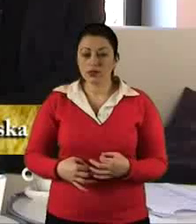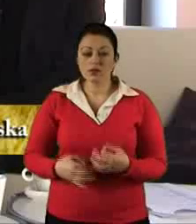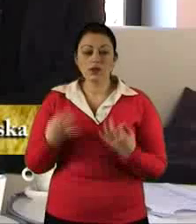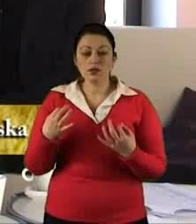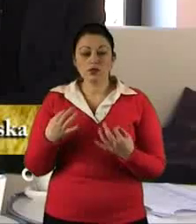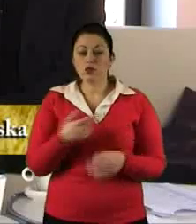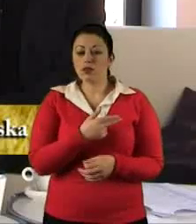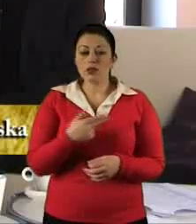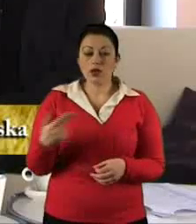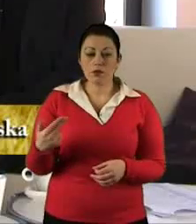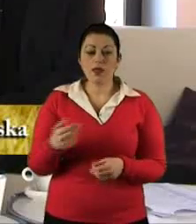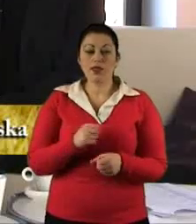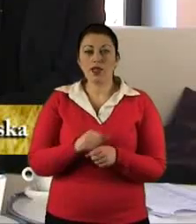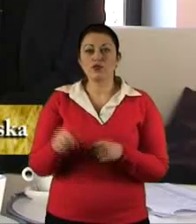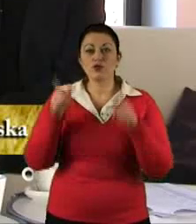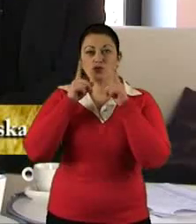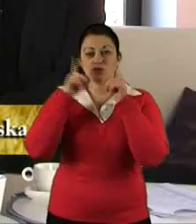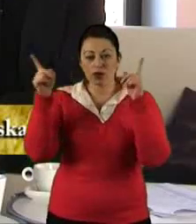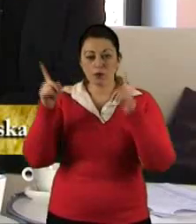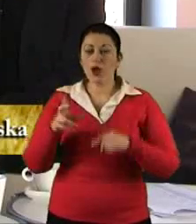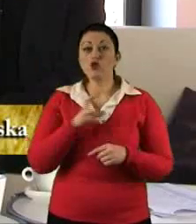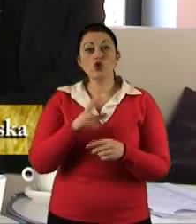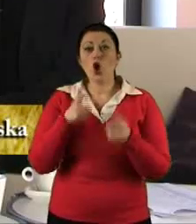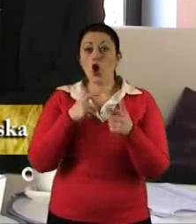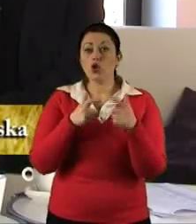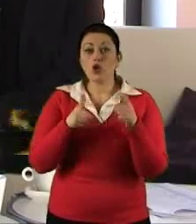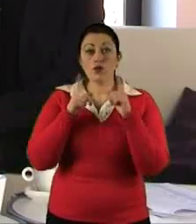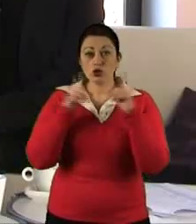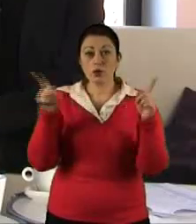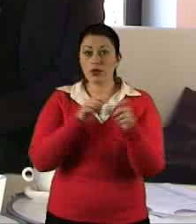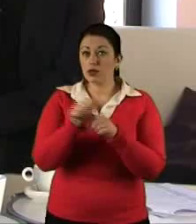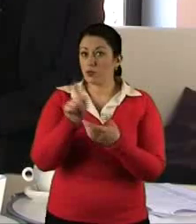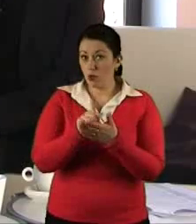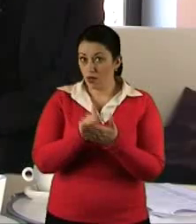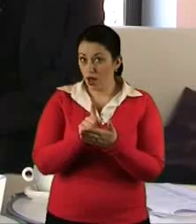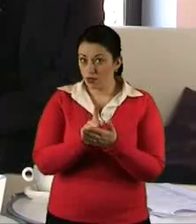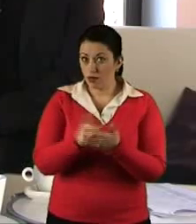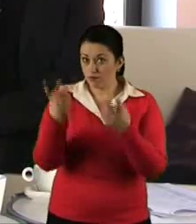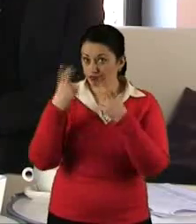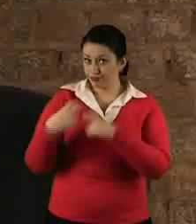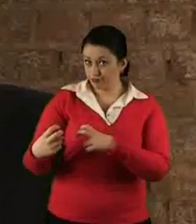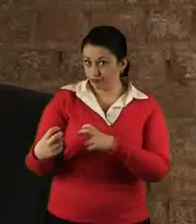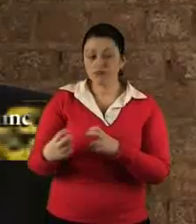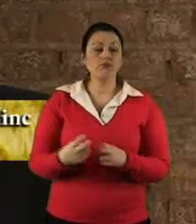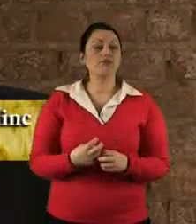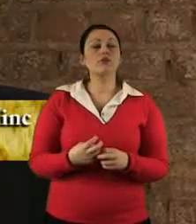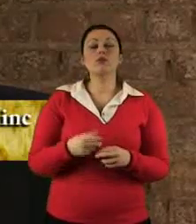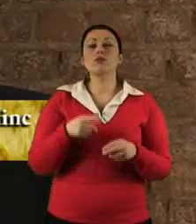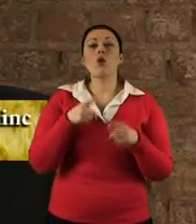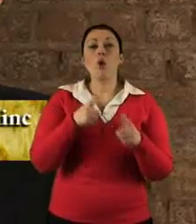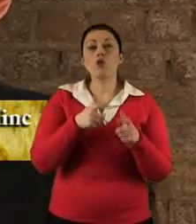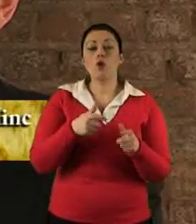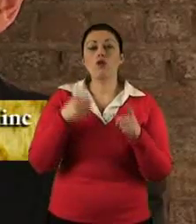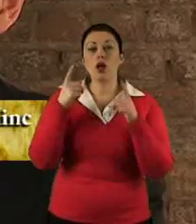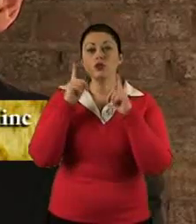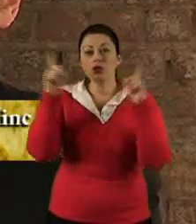Witam Państwa. Dziś tematem są ślimaki. Czy hodowla ślimaków jest opodatkowana?